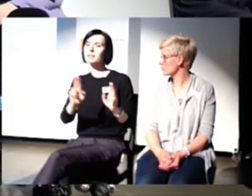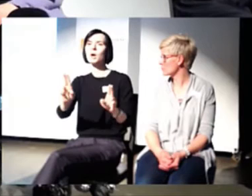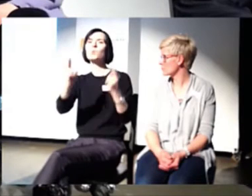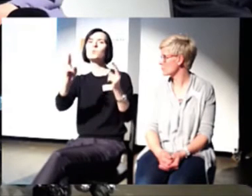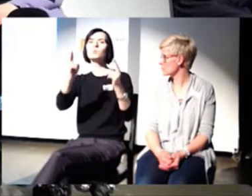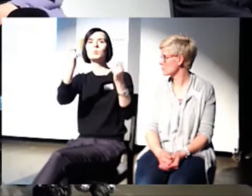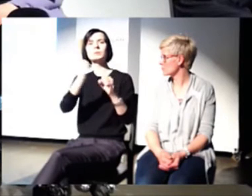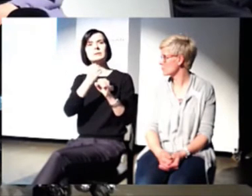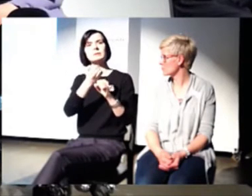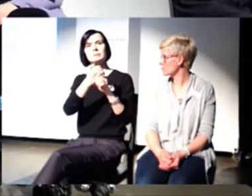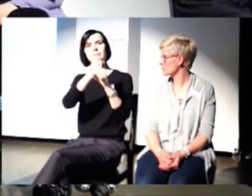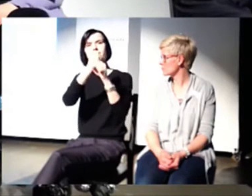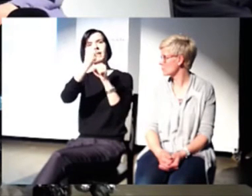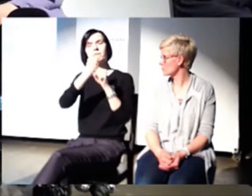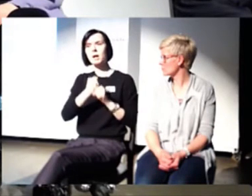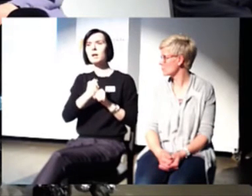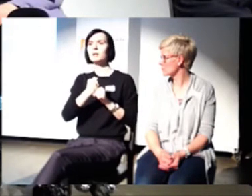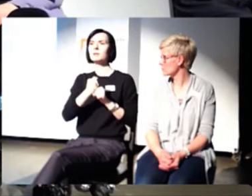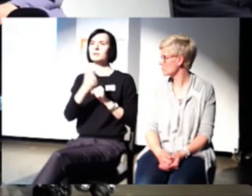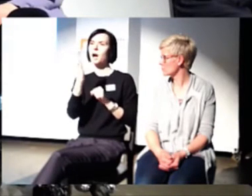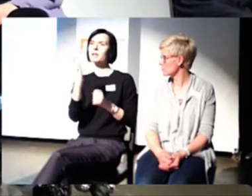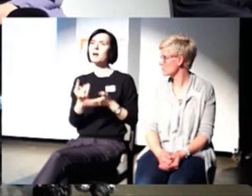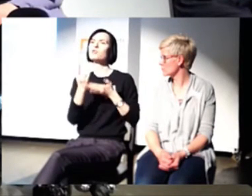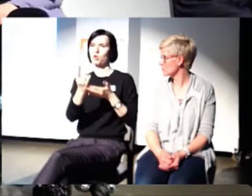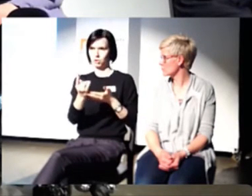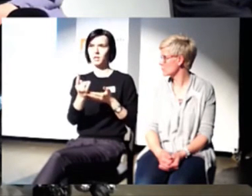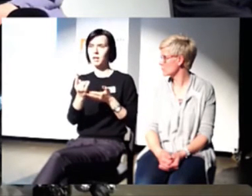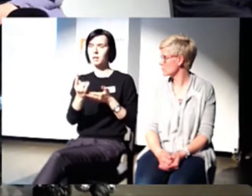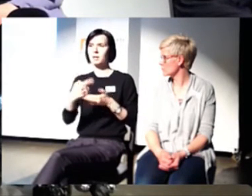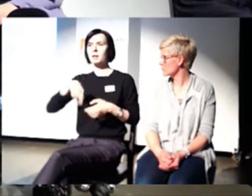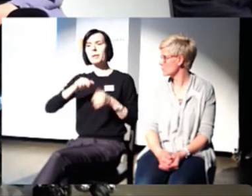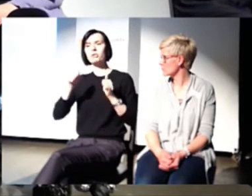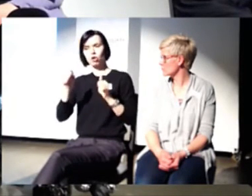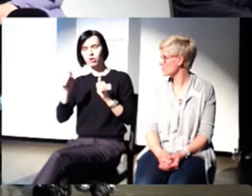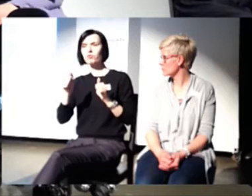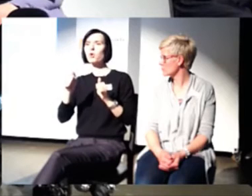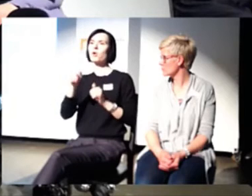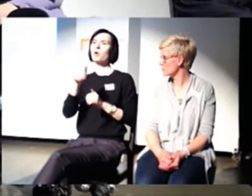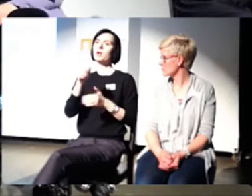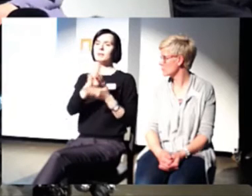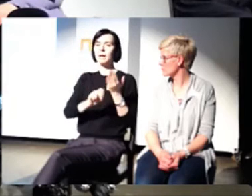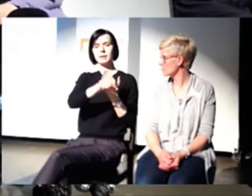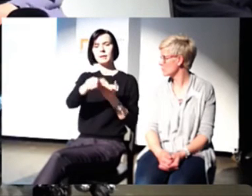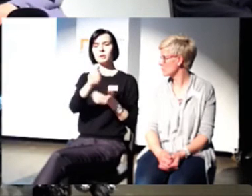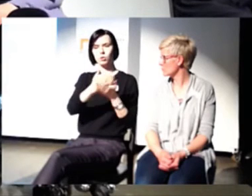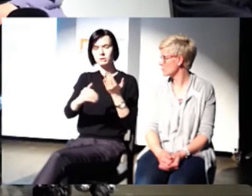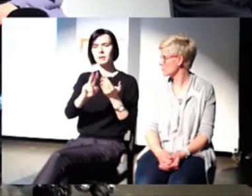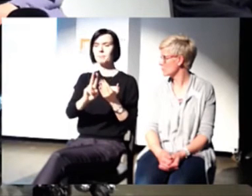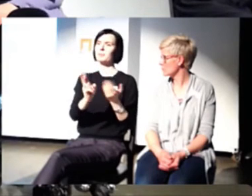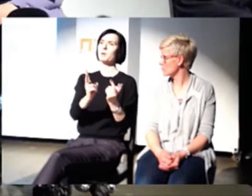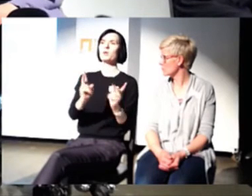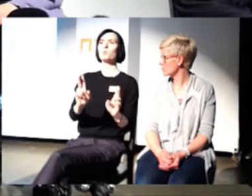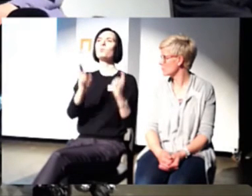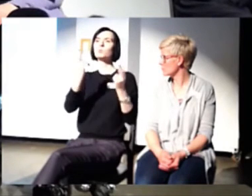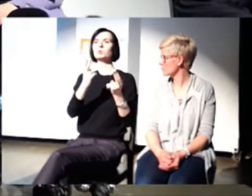ajankohtaista. Tavoite on, että osa taiteilijoista edustaa uusia ja marginaalisia taiden aloja.